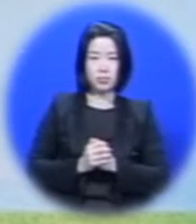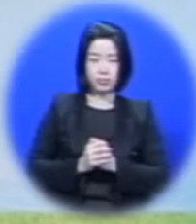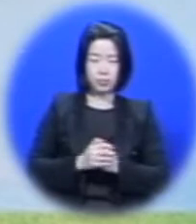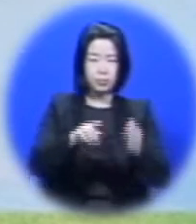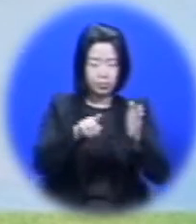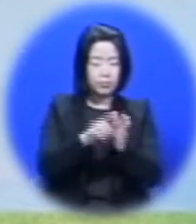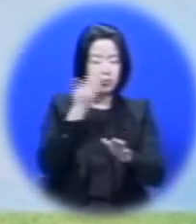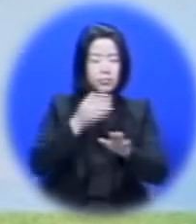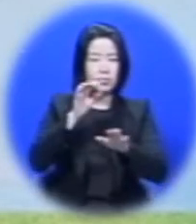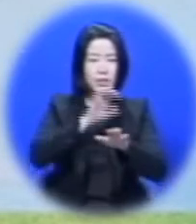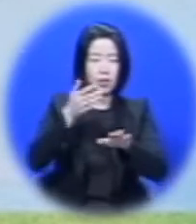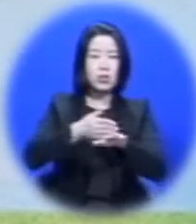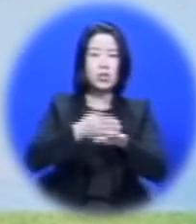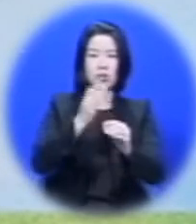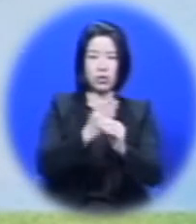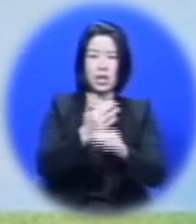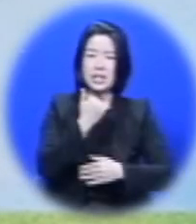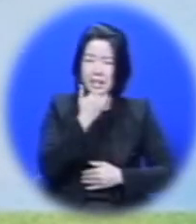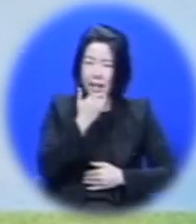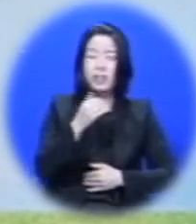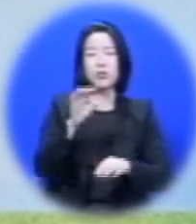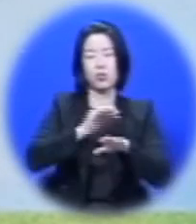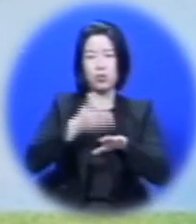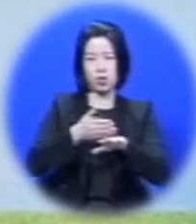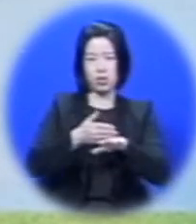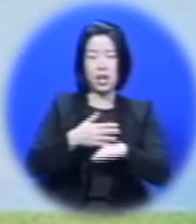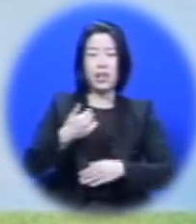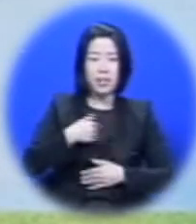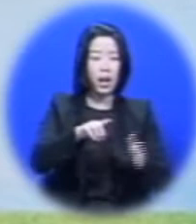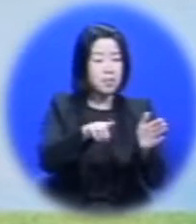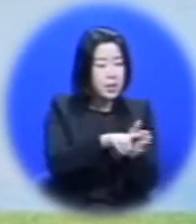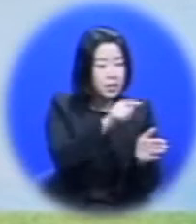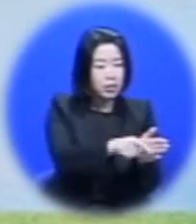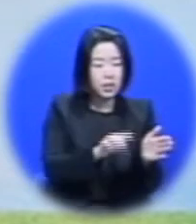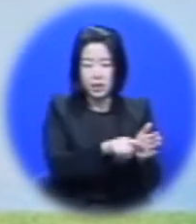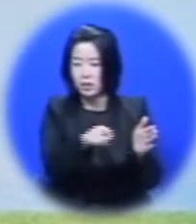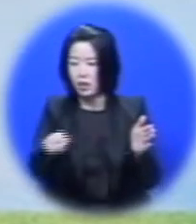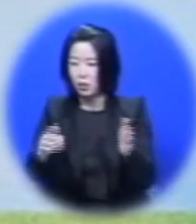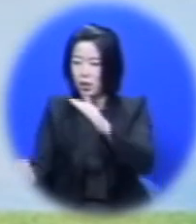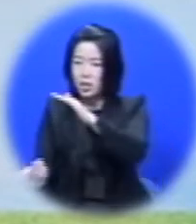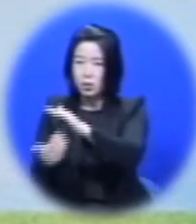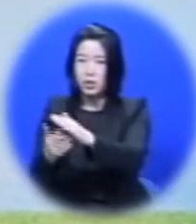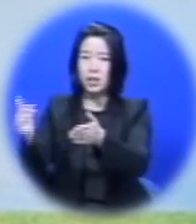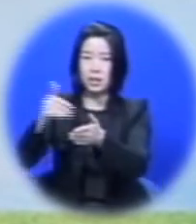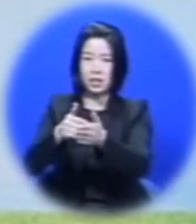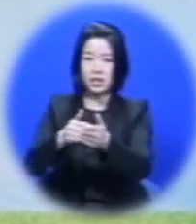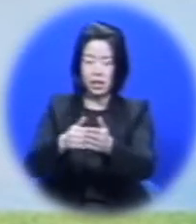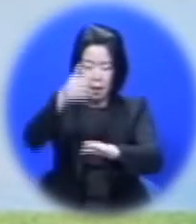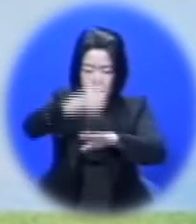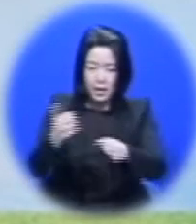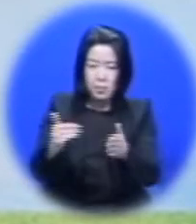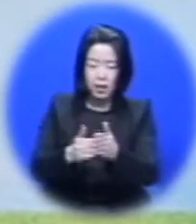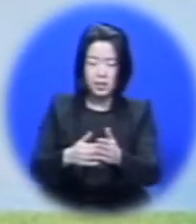믿음의 훈련 중에 제일 어려운 훈련이 기다리는 훈련이에요. 내가 믿은 것이 그대로 이루어지기까지 내가 끝까지 믿음을